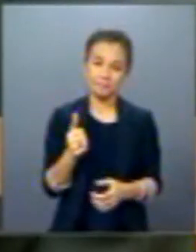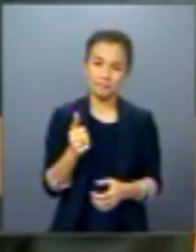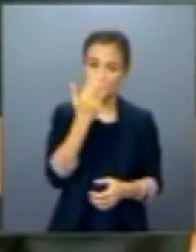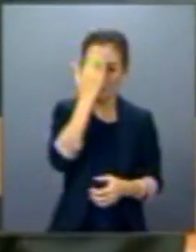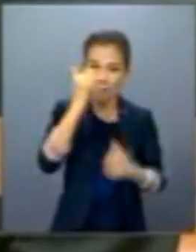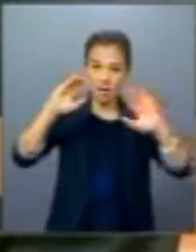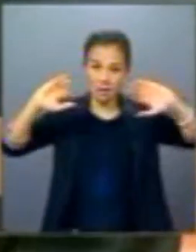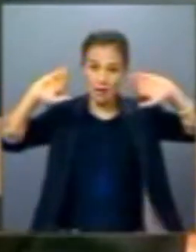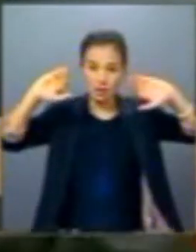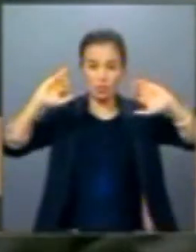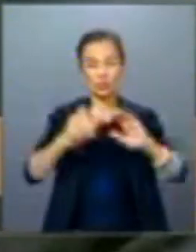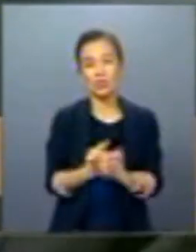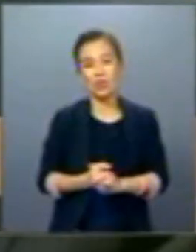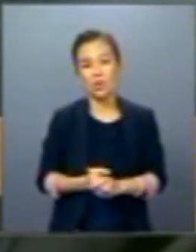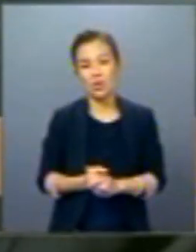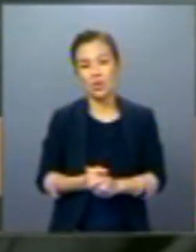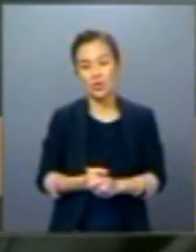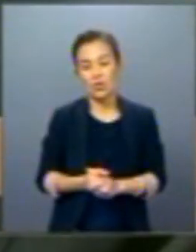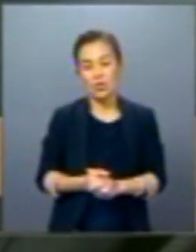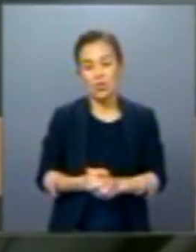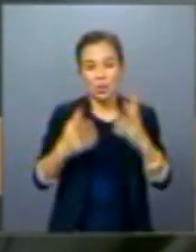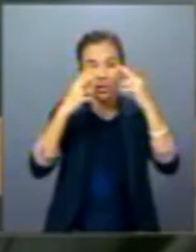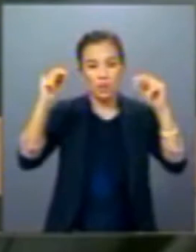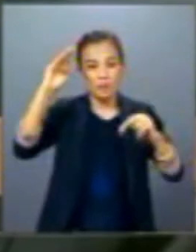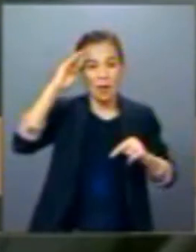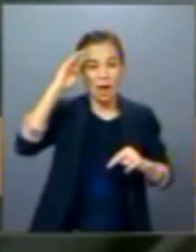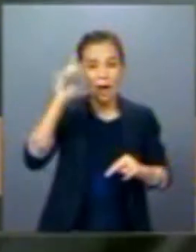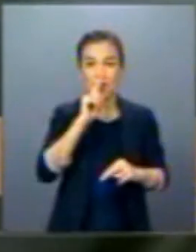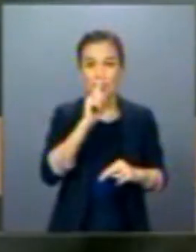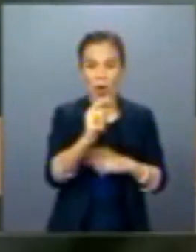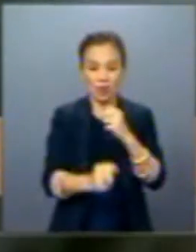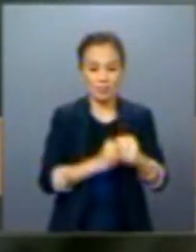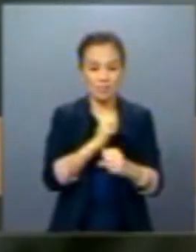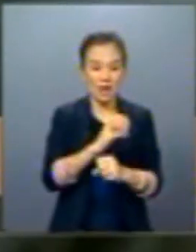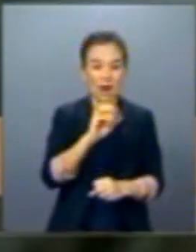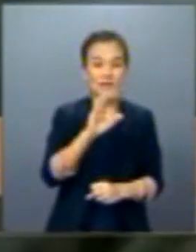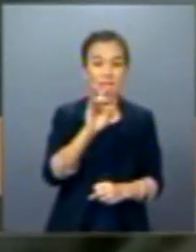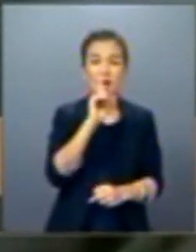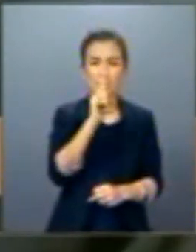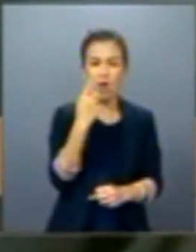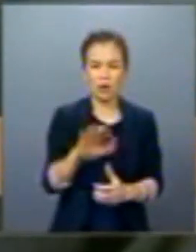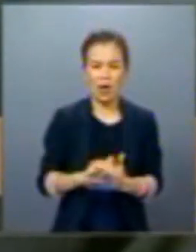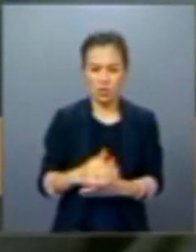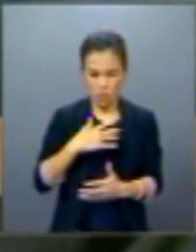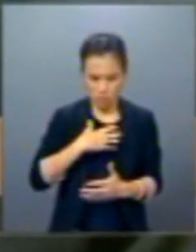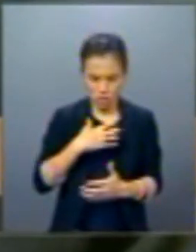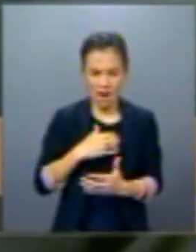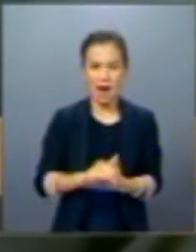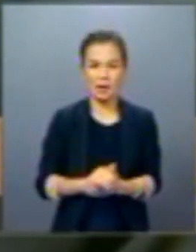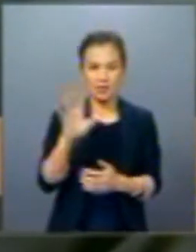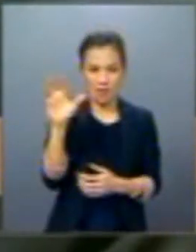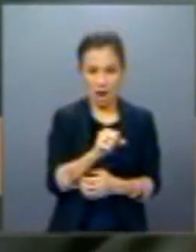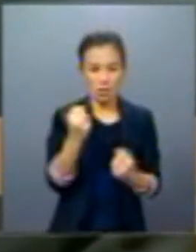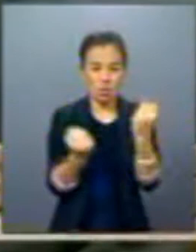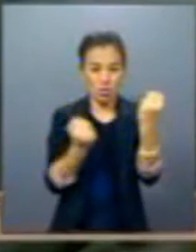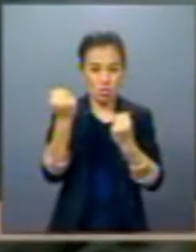กรัฐมนตรีก็พูดมาเมื่อปี 2558อยู่แล้วว่าอยากจะให้มีร